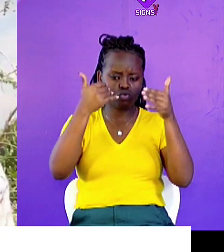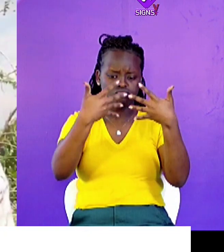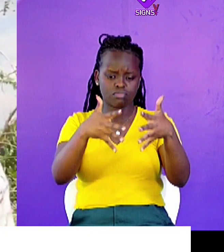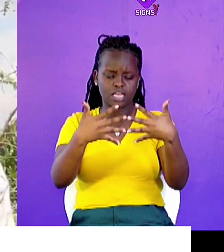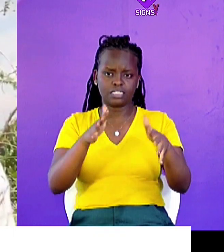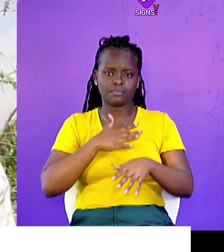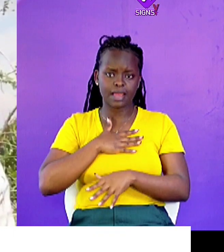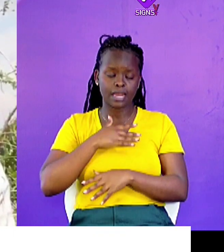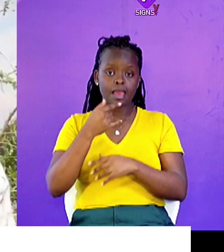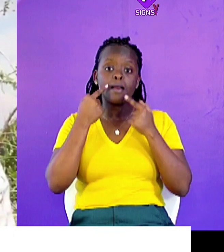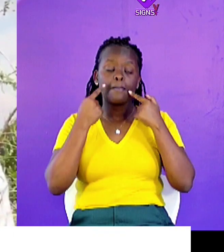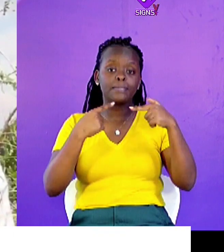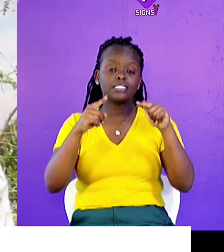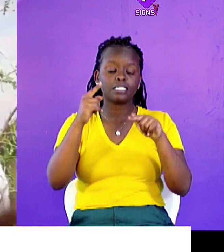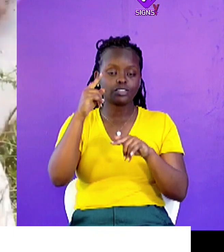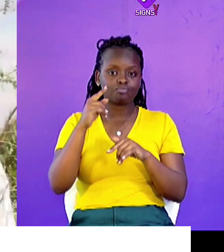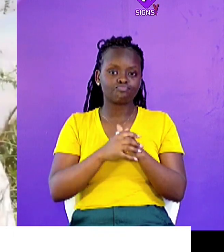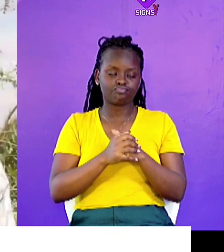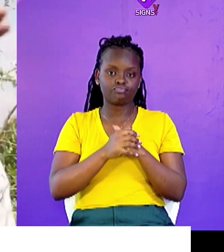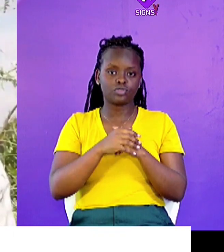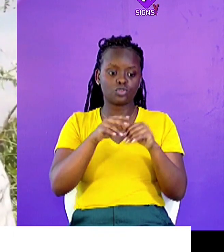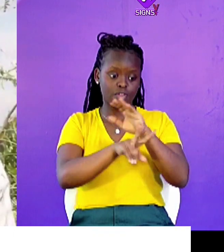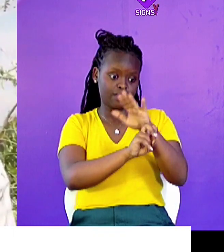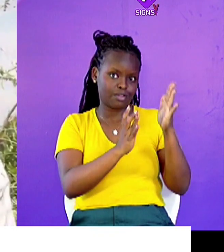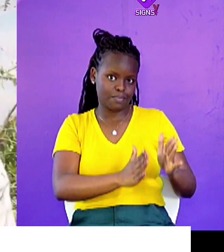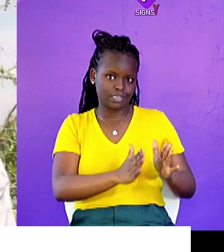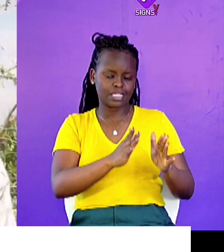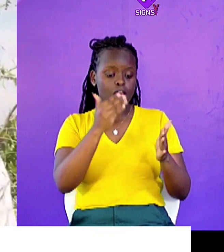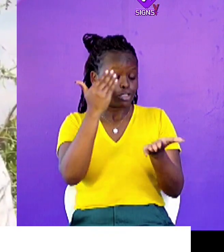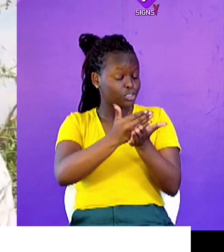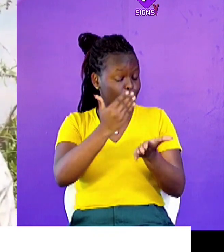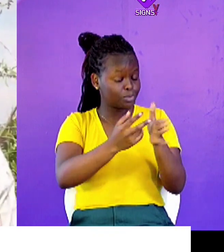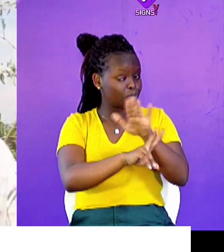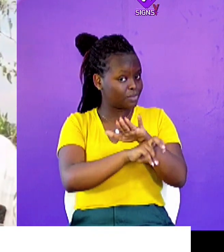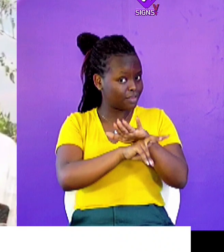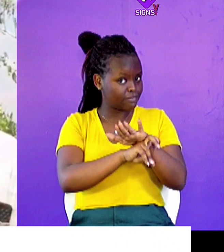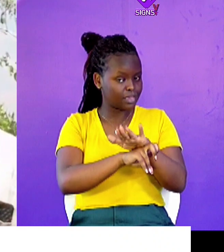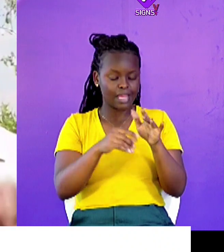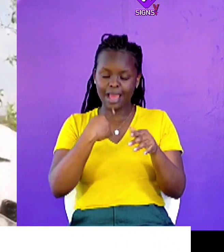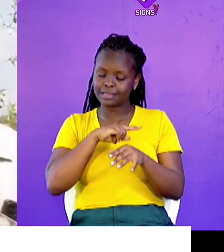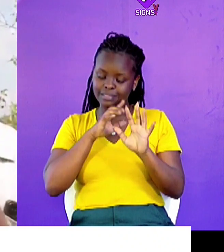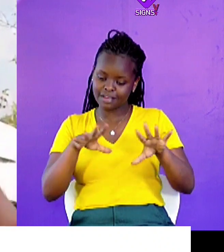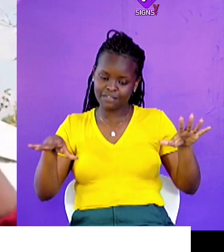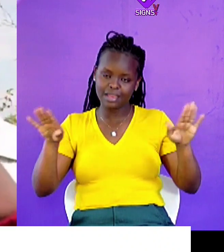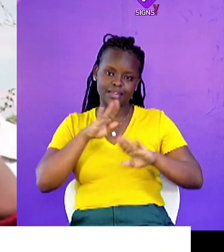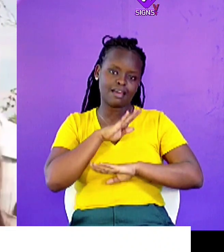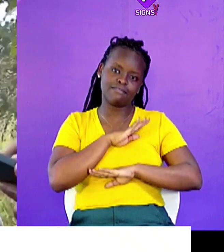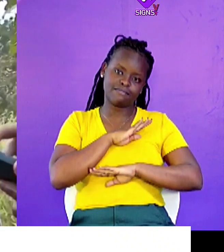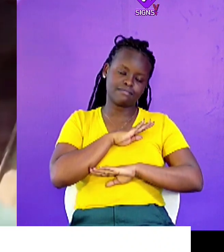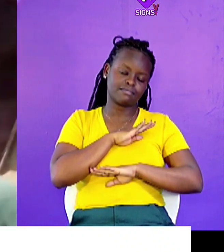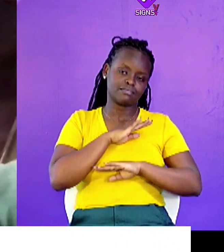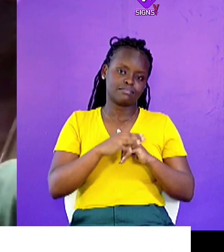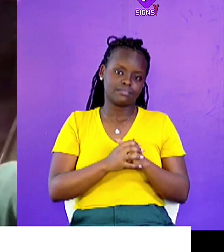Mimi ujumbe ni kwa wale wanaiba. Nawaambia hivi, muachane na kuiba. Mumetuhangaisha ya kutosha, mumekula vitu ya wenyewe